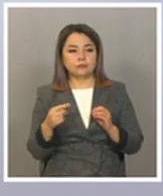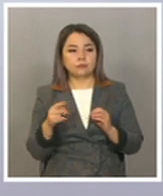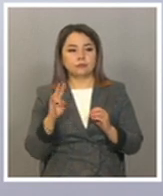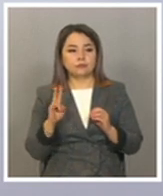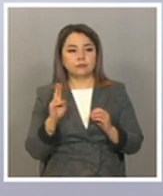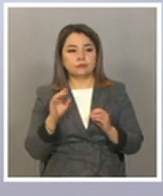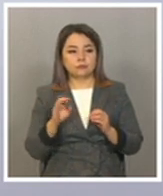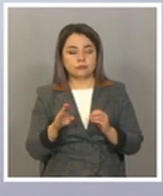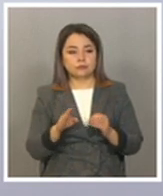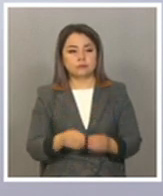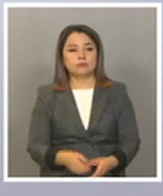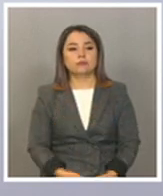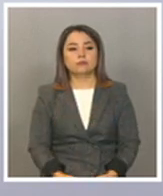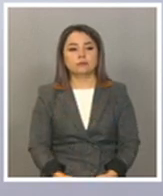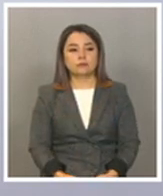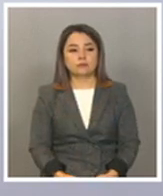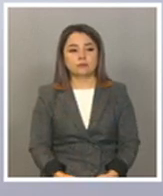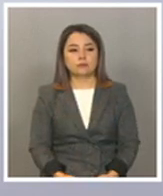n квадрат.